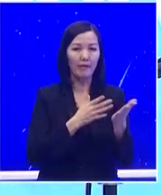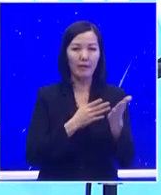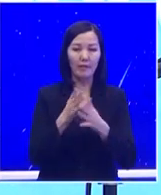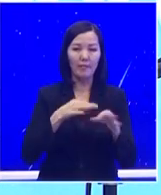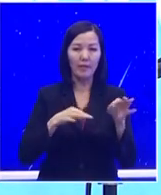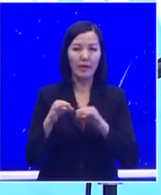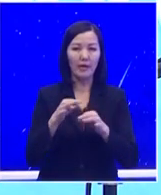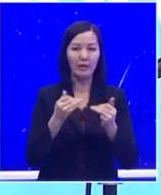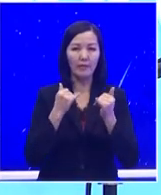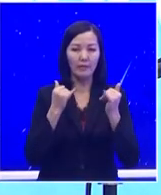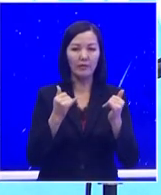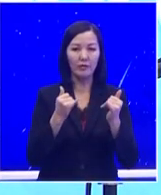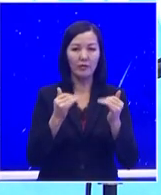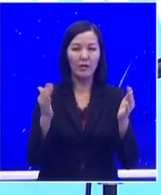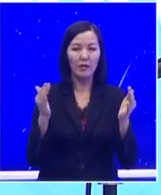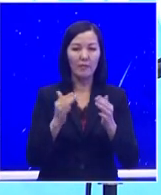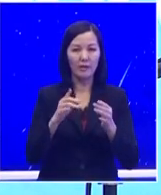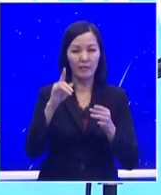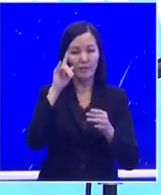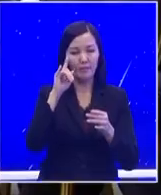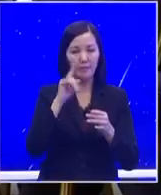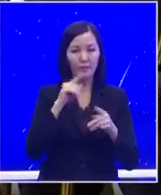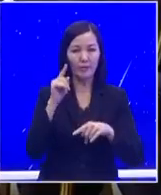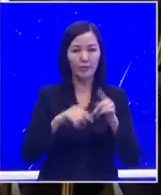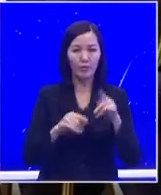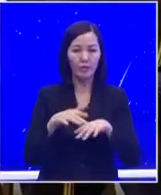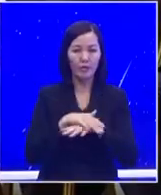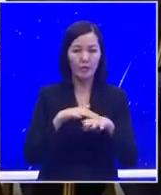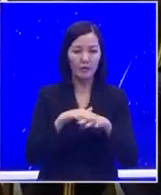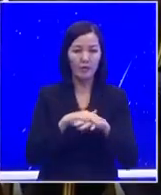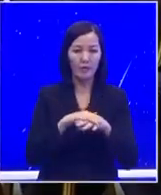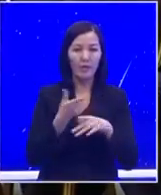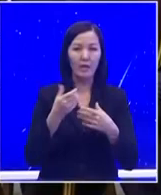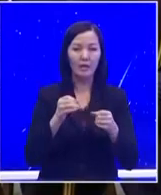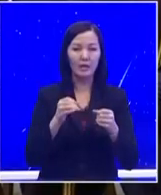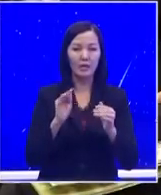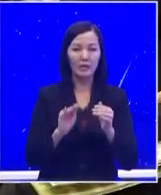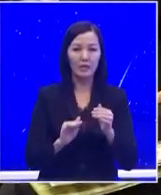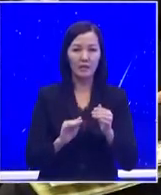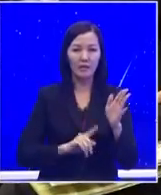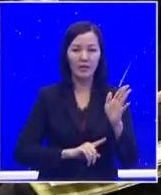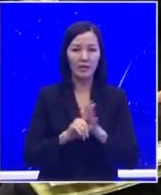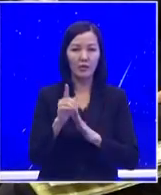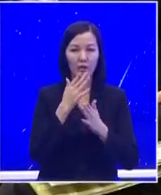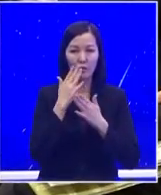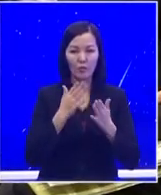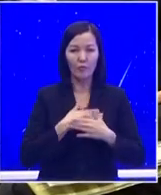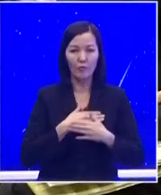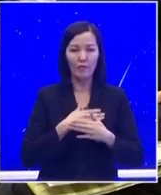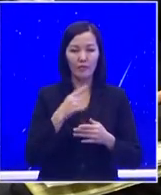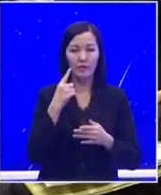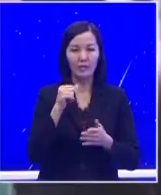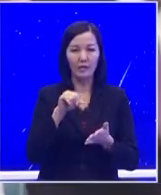проекта будет посвящено малой родине первого президента. Как говорится, где прошло детство, там и начинается любовь, отметил